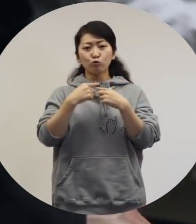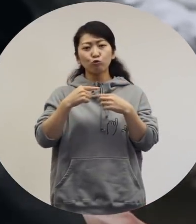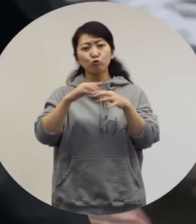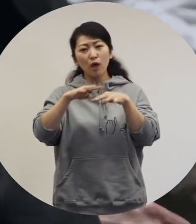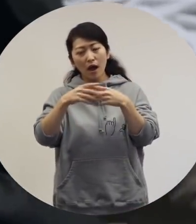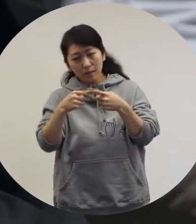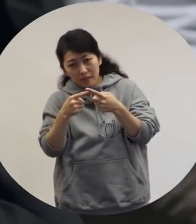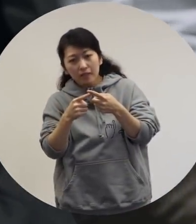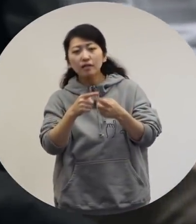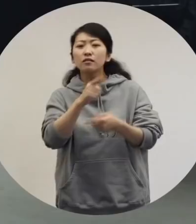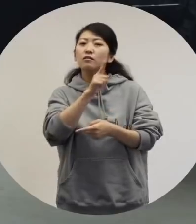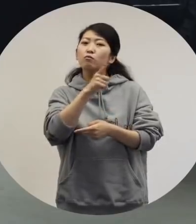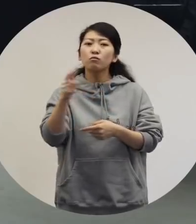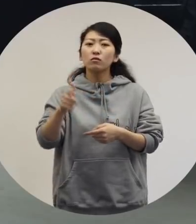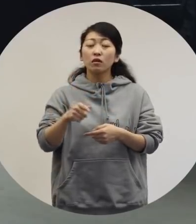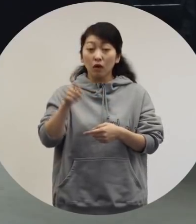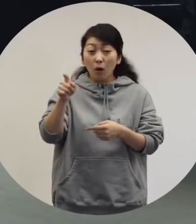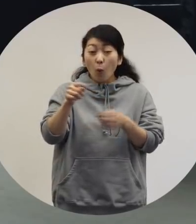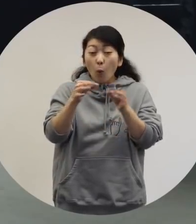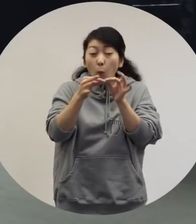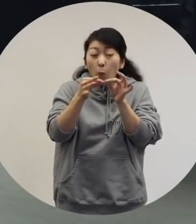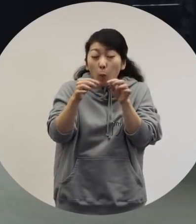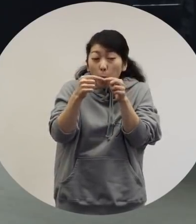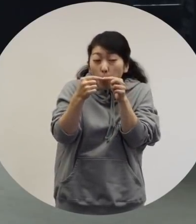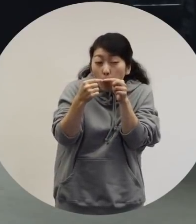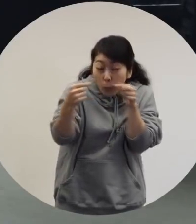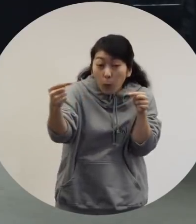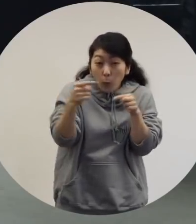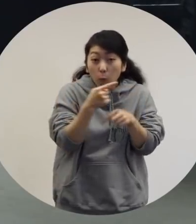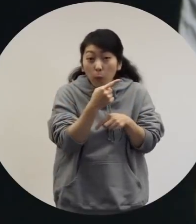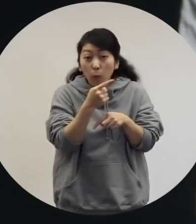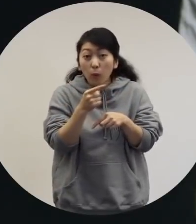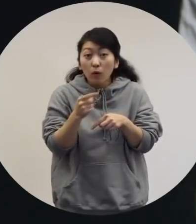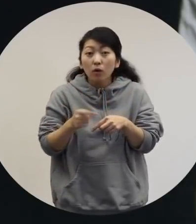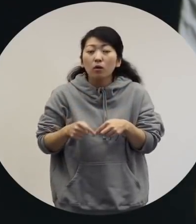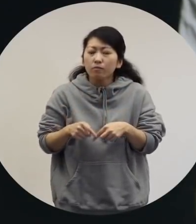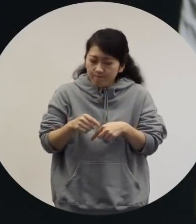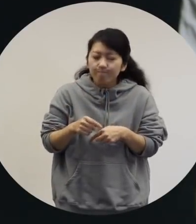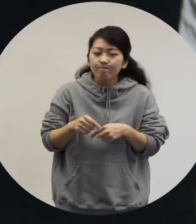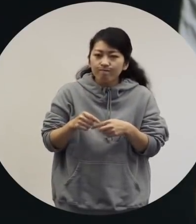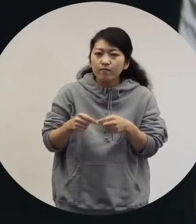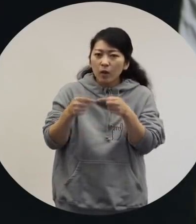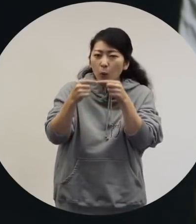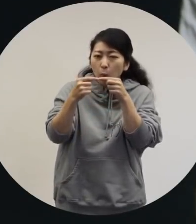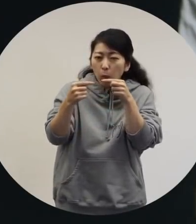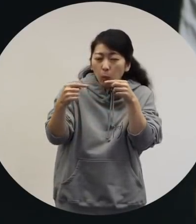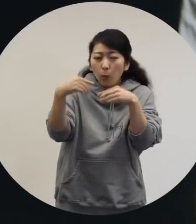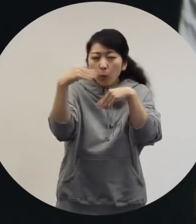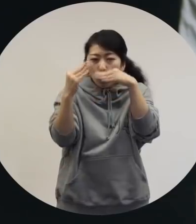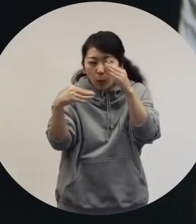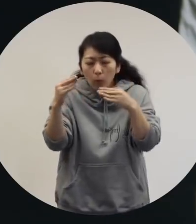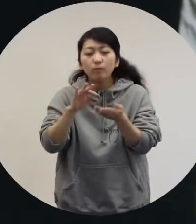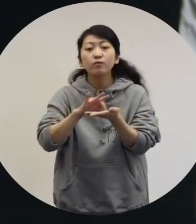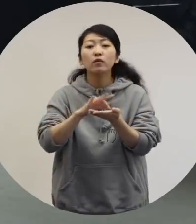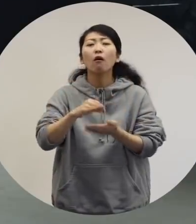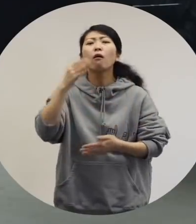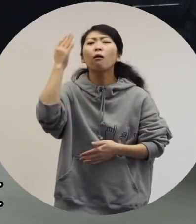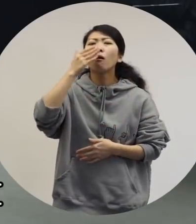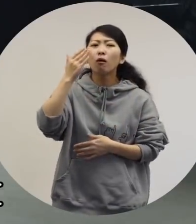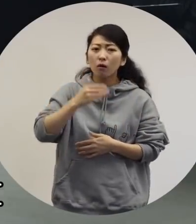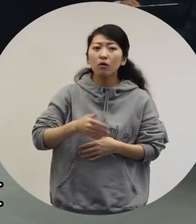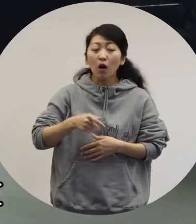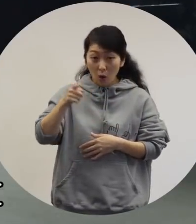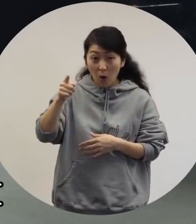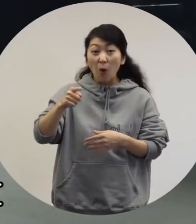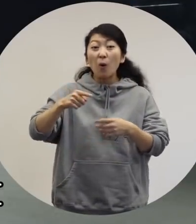と、はい、 うんうん、なるほど。すっごい細い光ファイバーなんですか、これって？ そうですね、細くて柔軟なものを使ってます。 あ、なるほど。